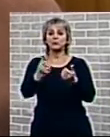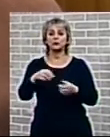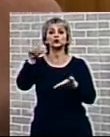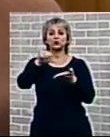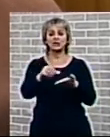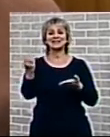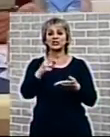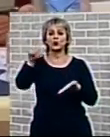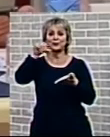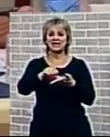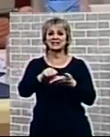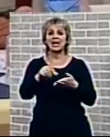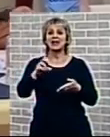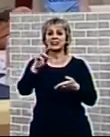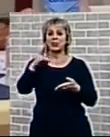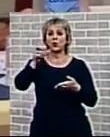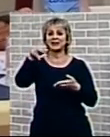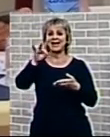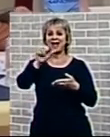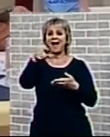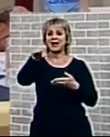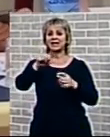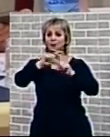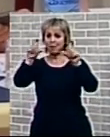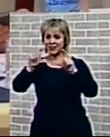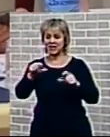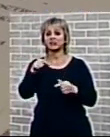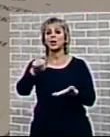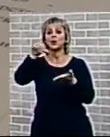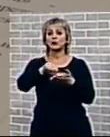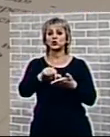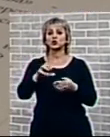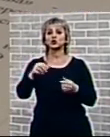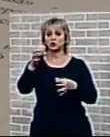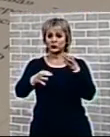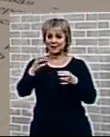еще представители нотариальных палат, а также представители службы